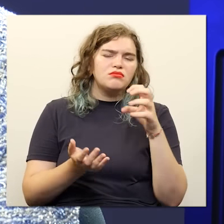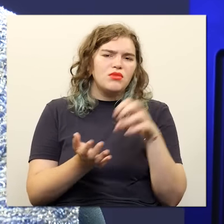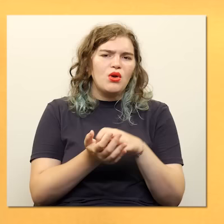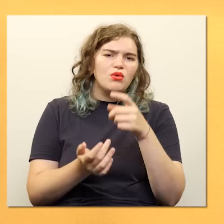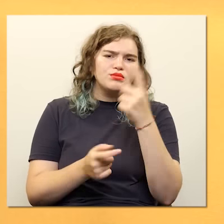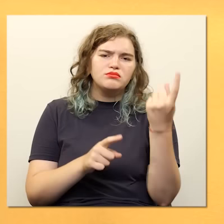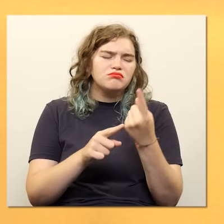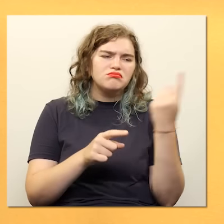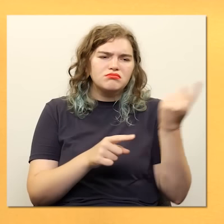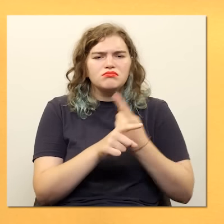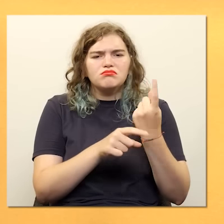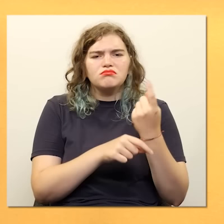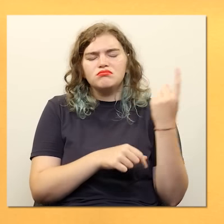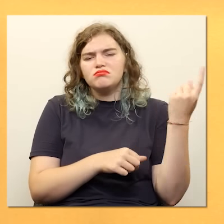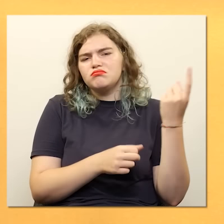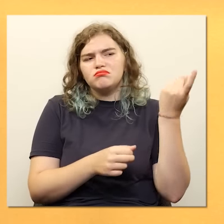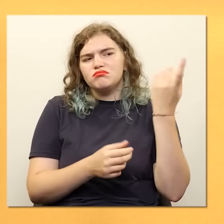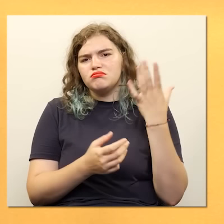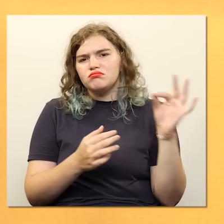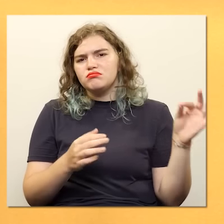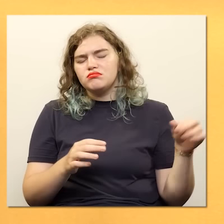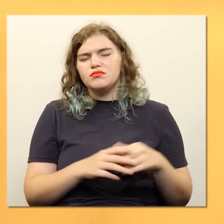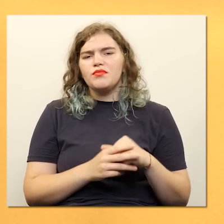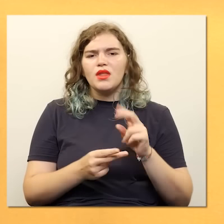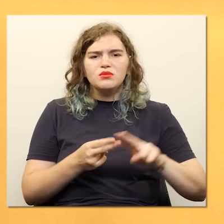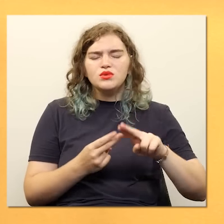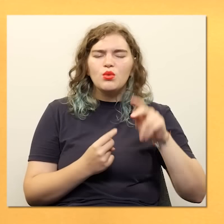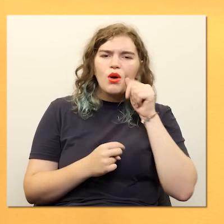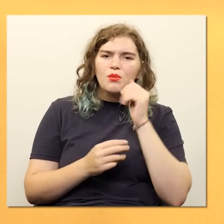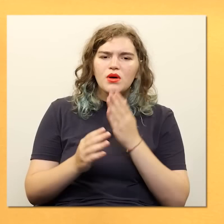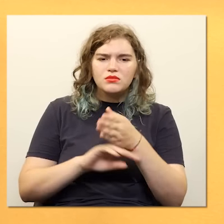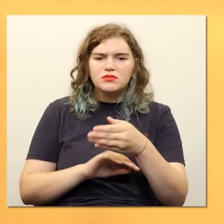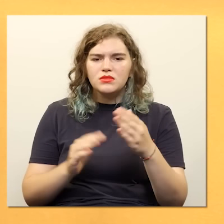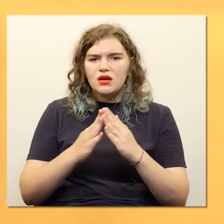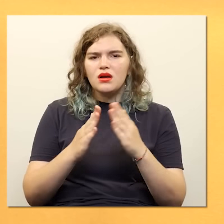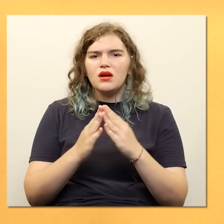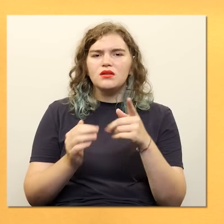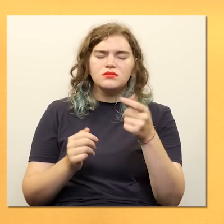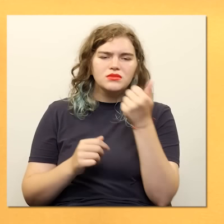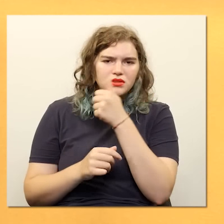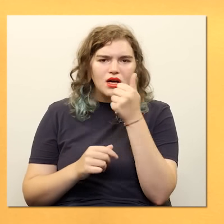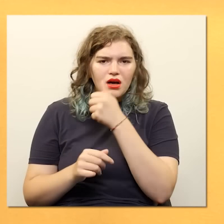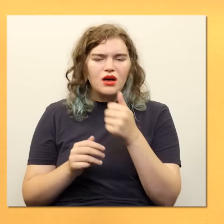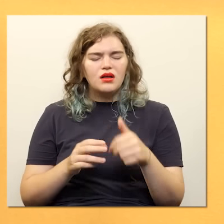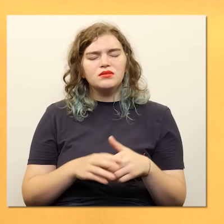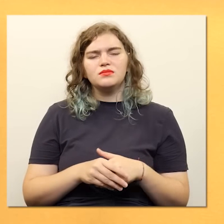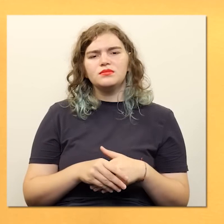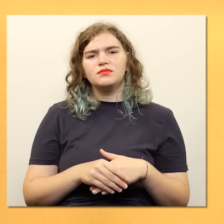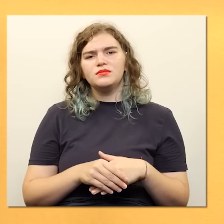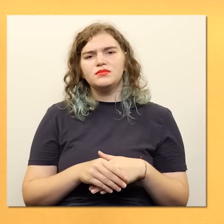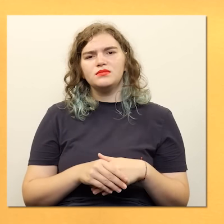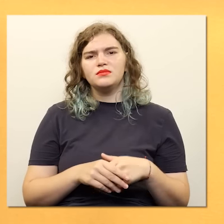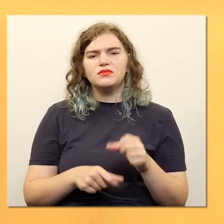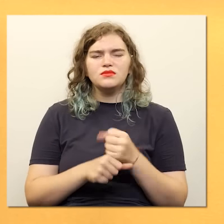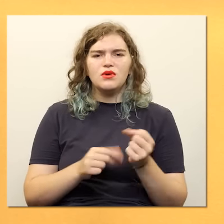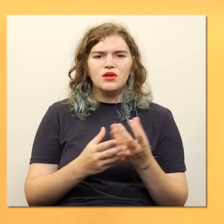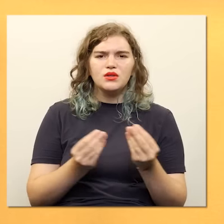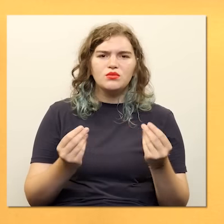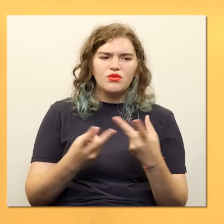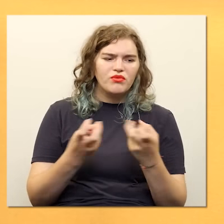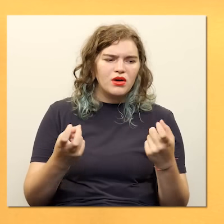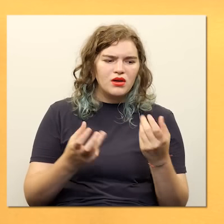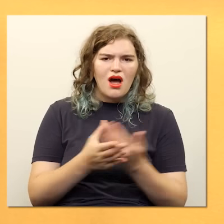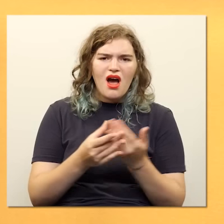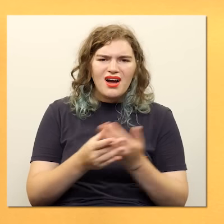veniți. Și i-am cunoscut pe oamenii ei, am mers la ei acasă, pe sate. Erau foarte